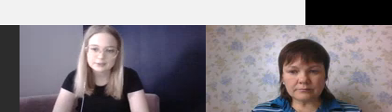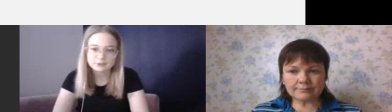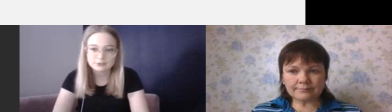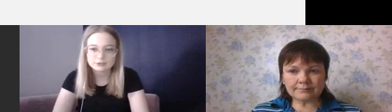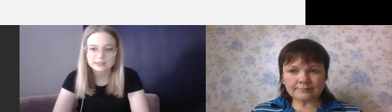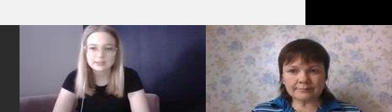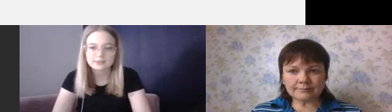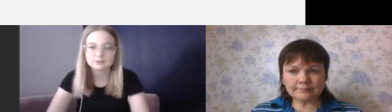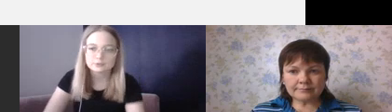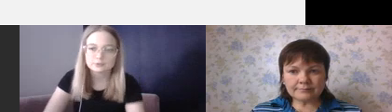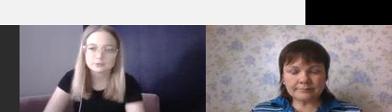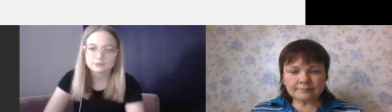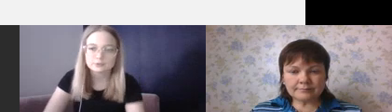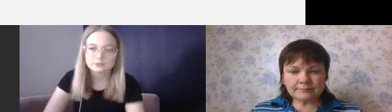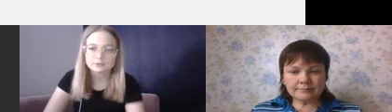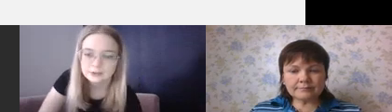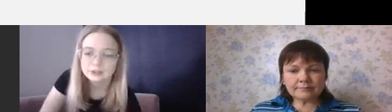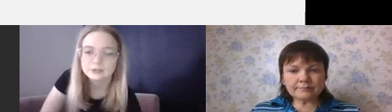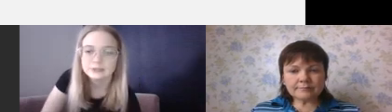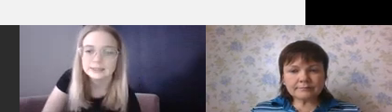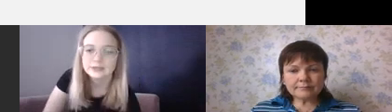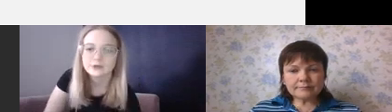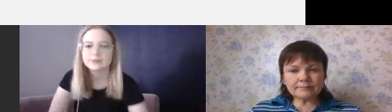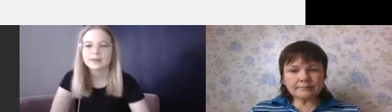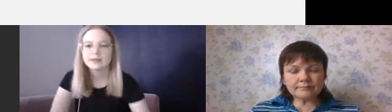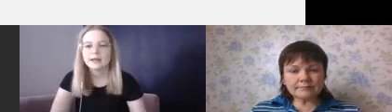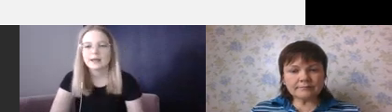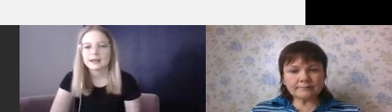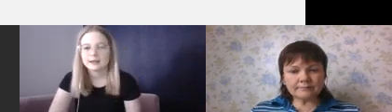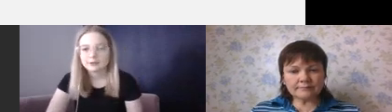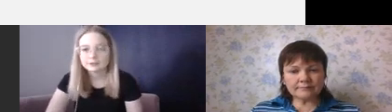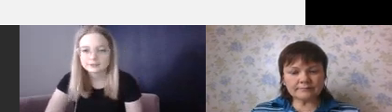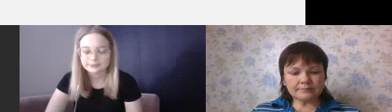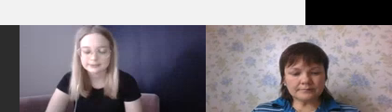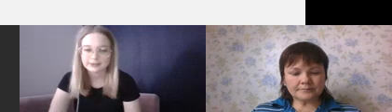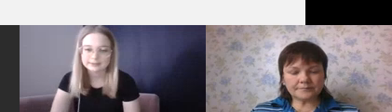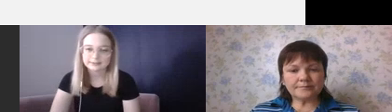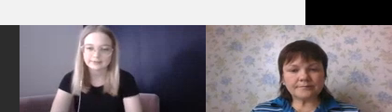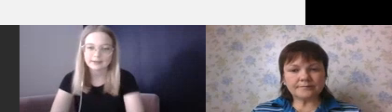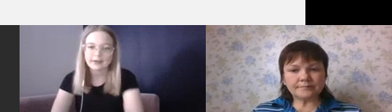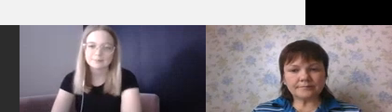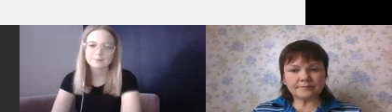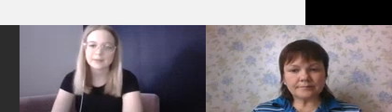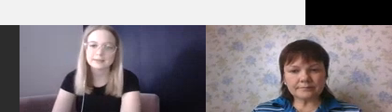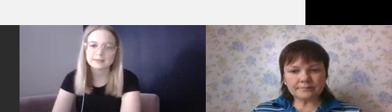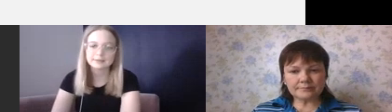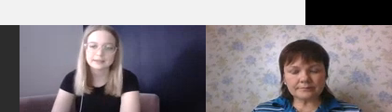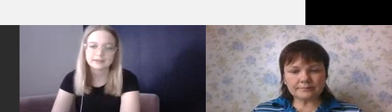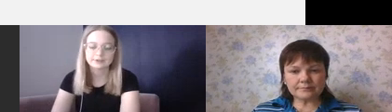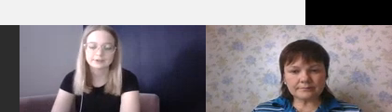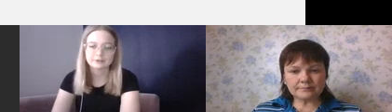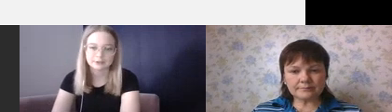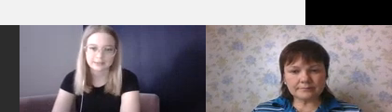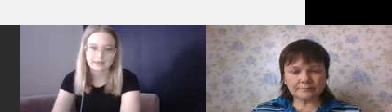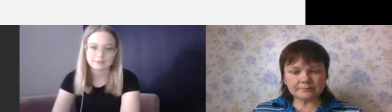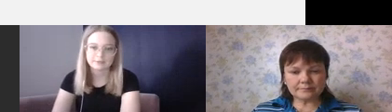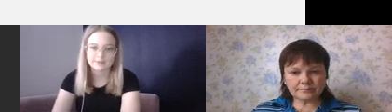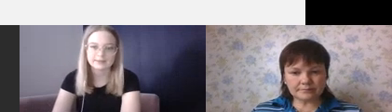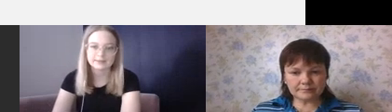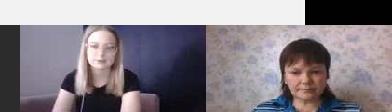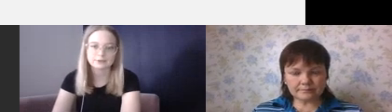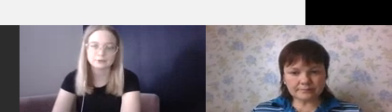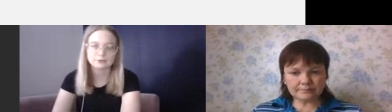oskaksid öelda, kas turundusse minekul ülikooli on siis matemaatikat vaja? Minu teada küll on,